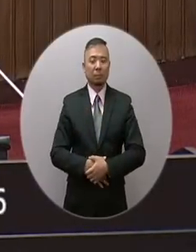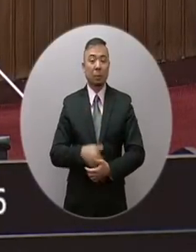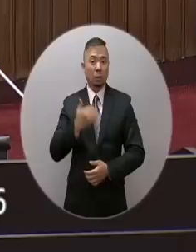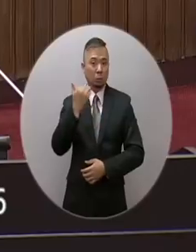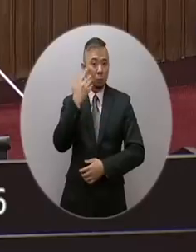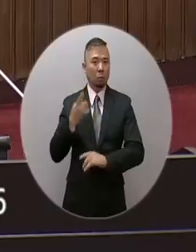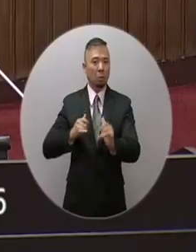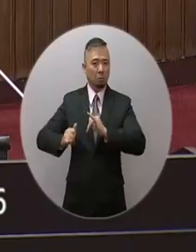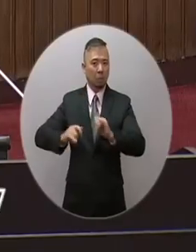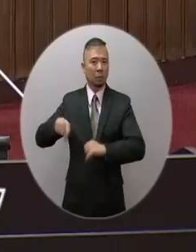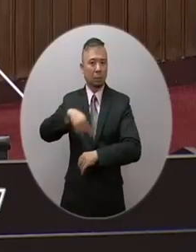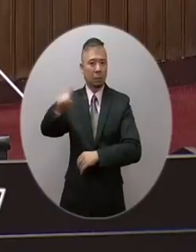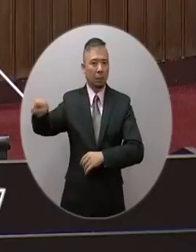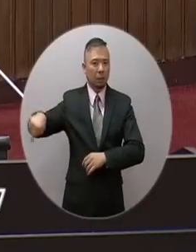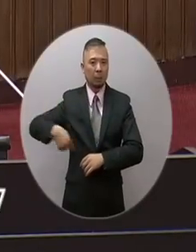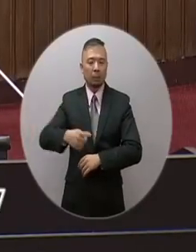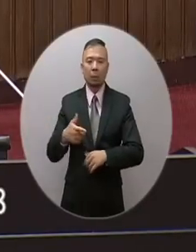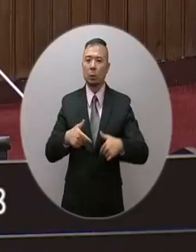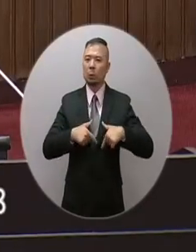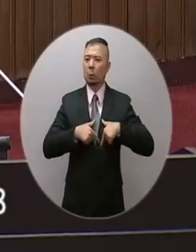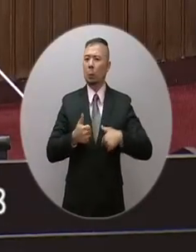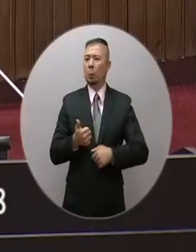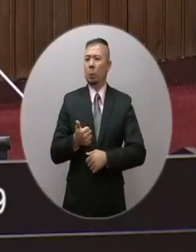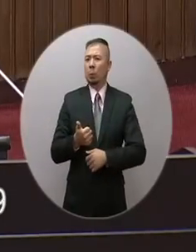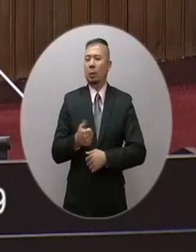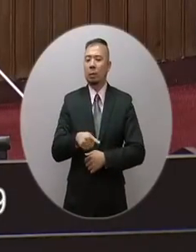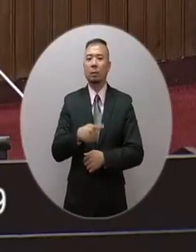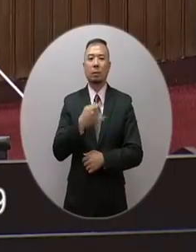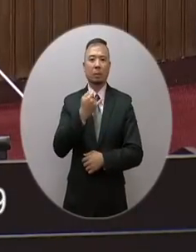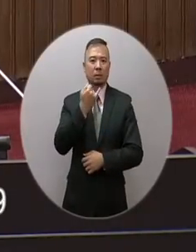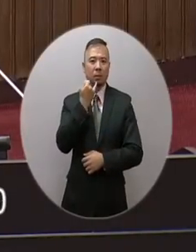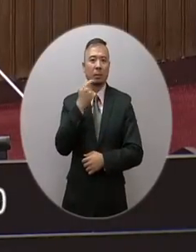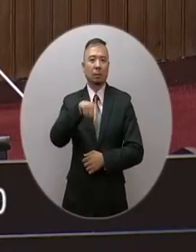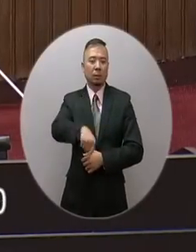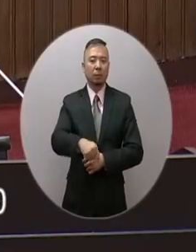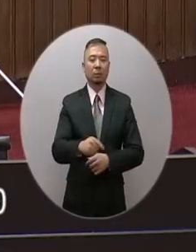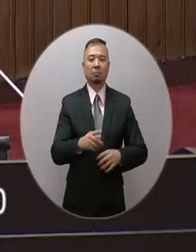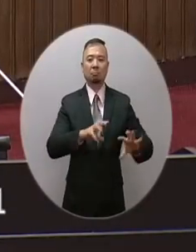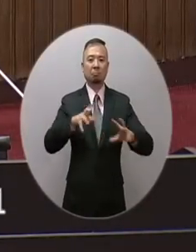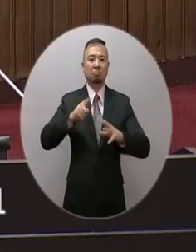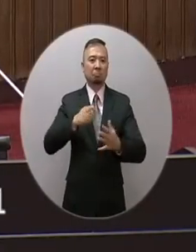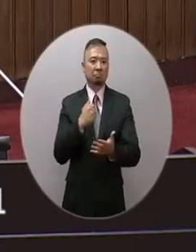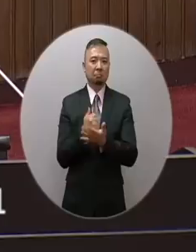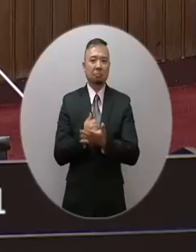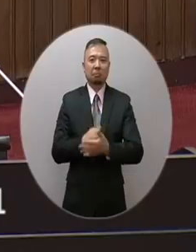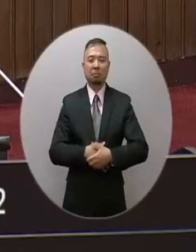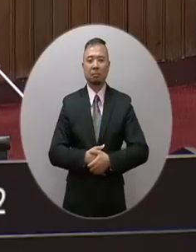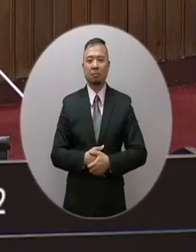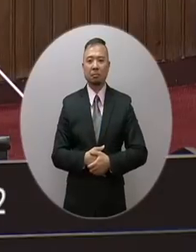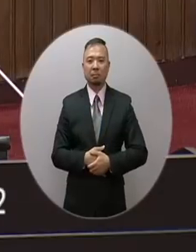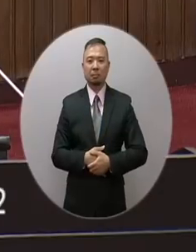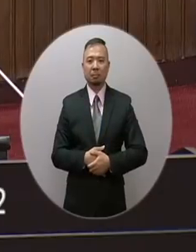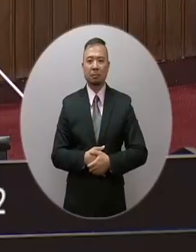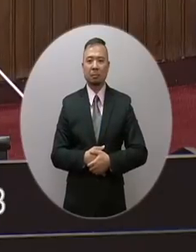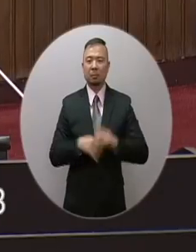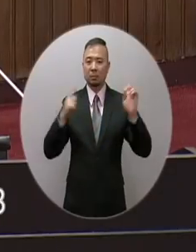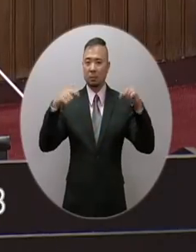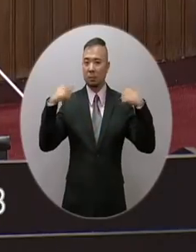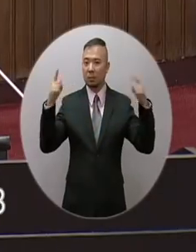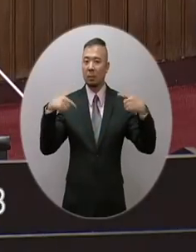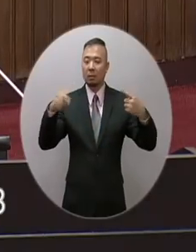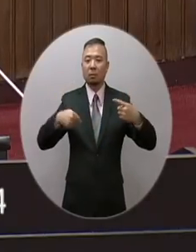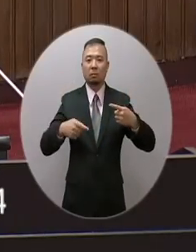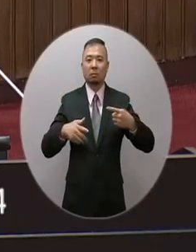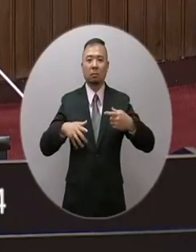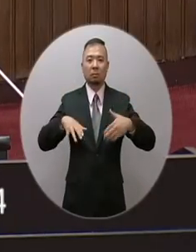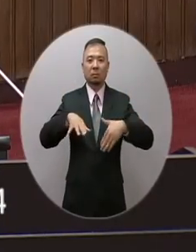者才真正能够得天下。所以群师治要又引文子下德篇